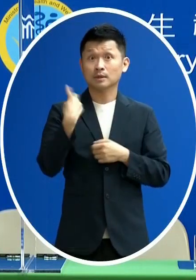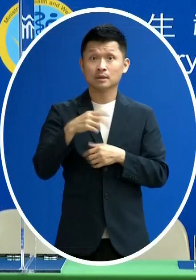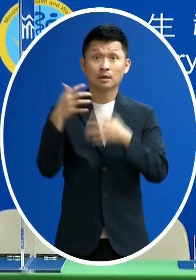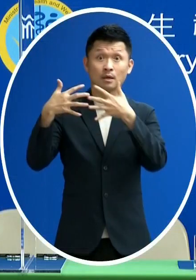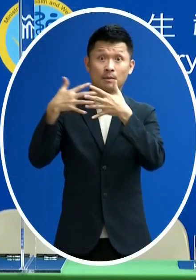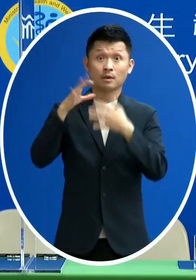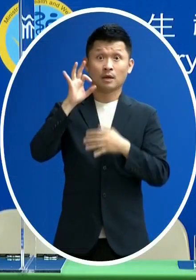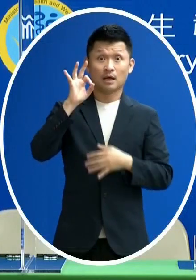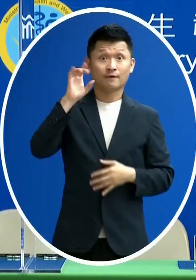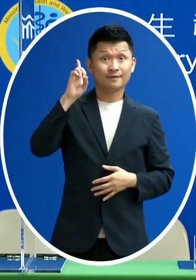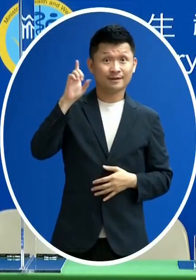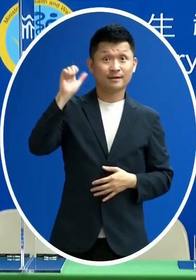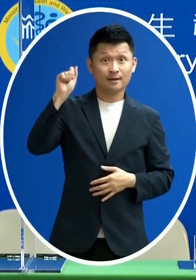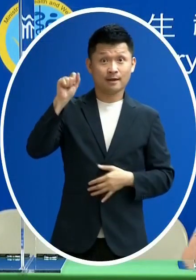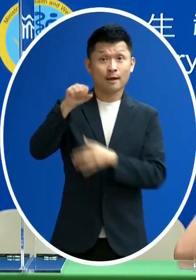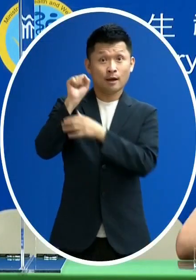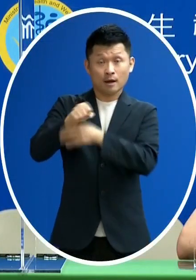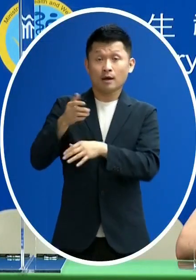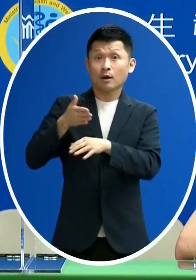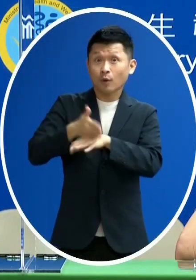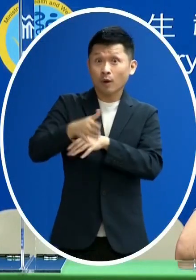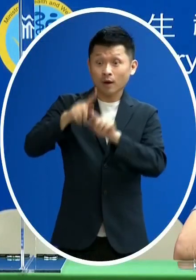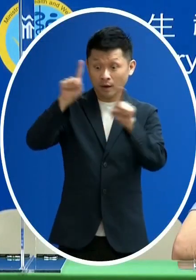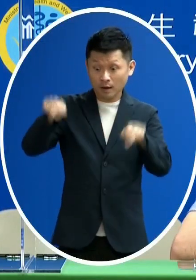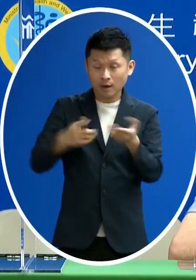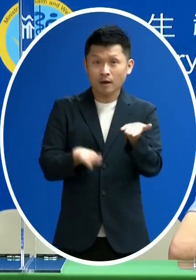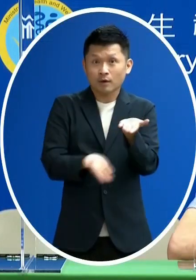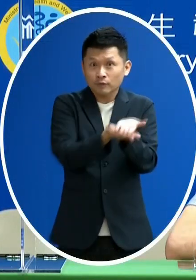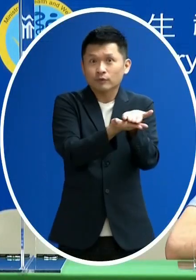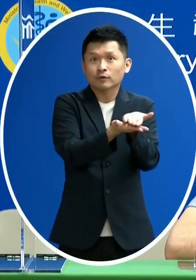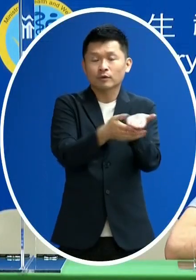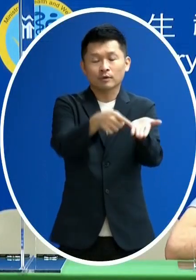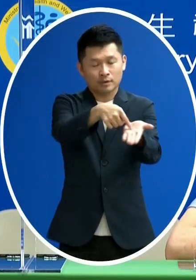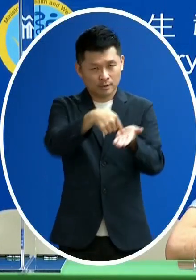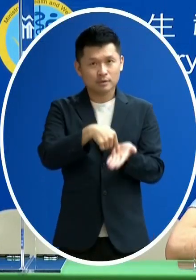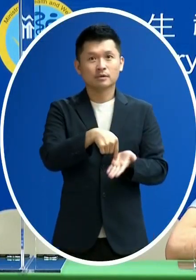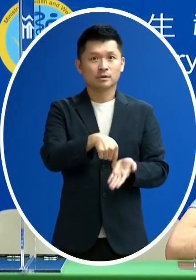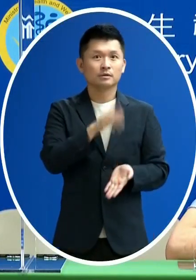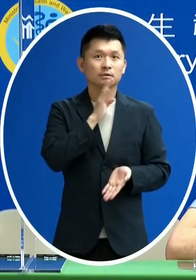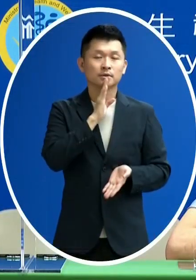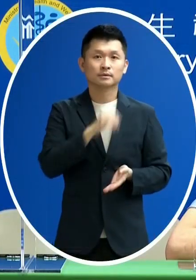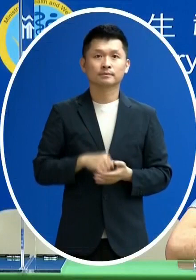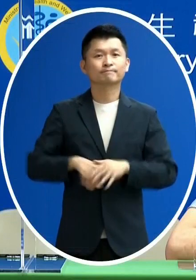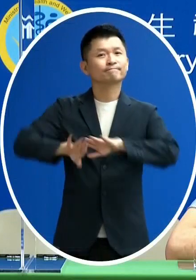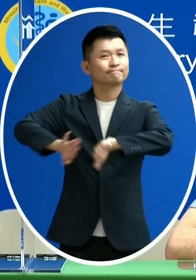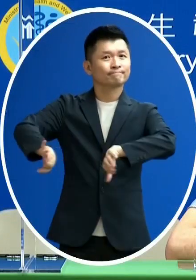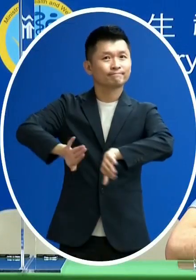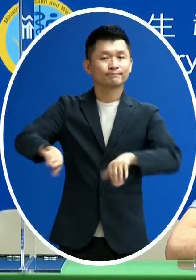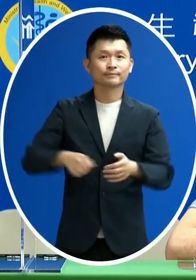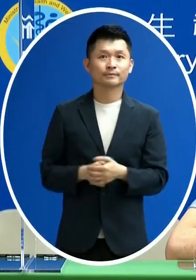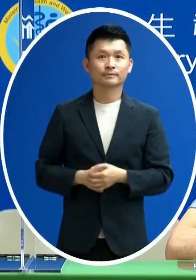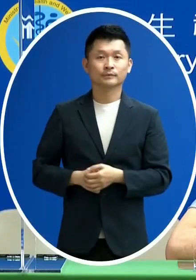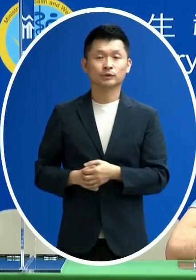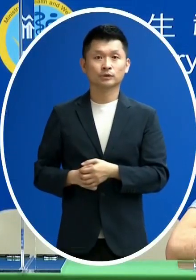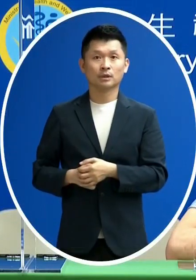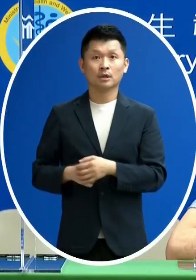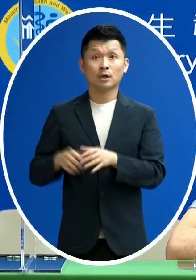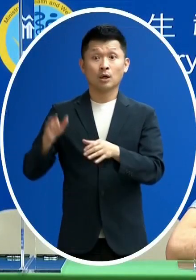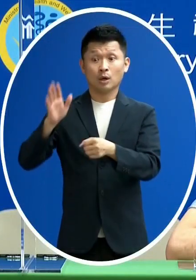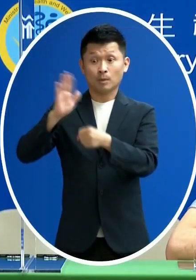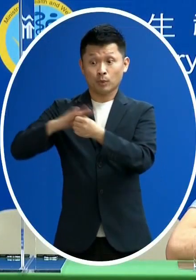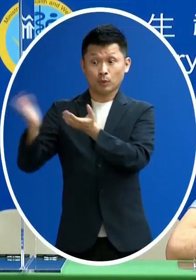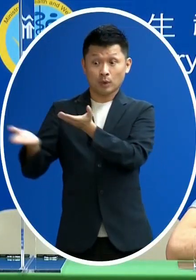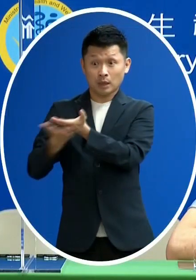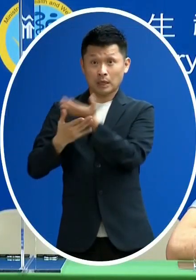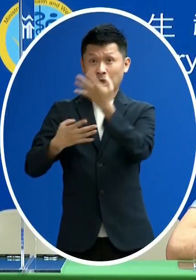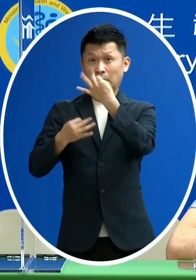美国 FDA， 就是已经有通过 EUA 的资料，这样子来跟我们申请。所以不是有说已经超过补件的时